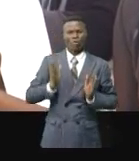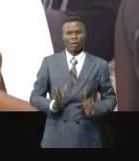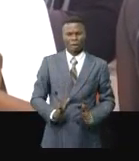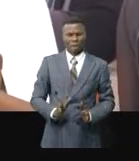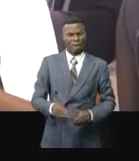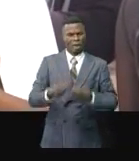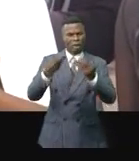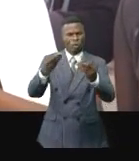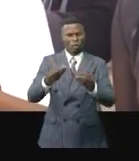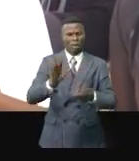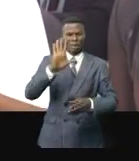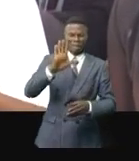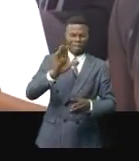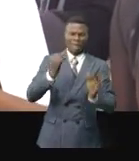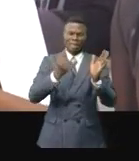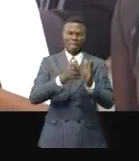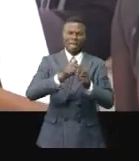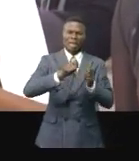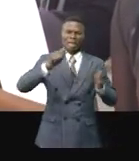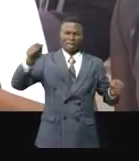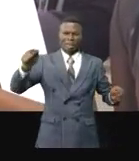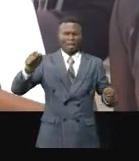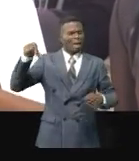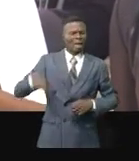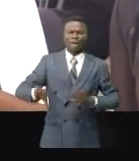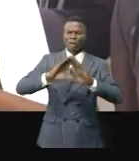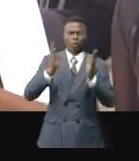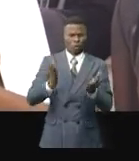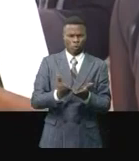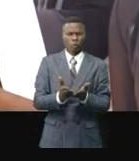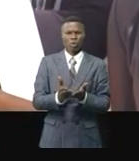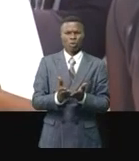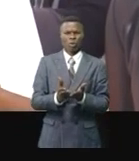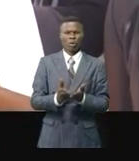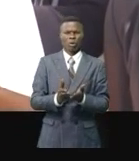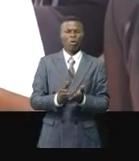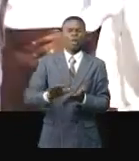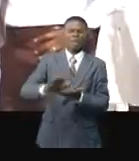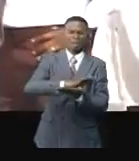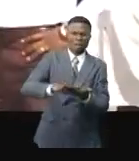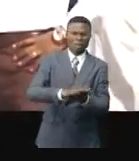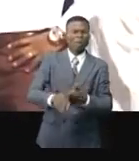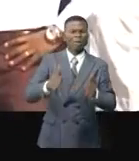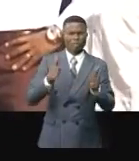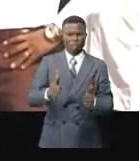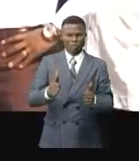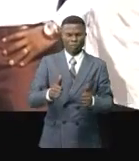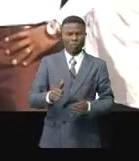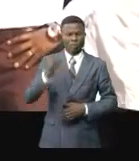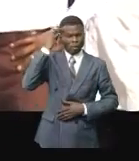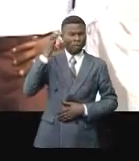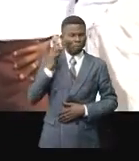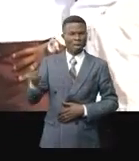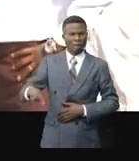d'offrir presque 5 à 6 km dans tous les quartiers en monocouche et en chaussée souple. Le ministre Miguel Katem Kachel a annoncé